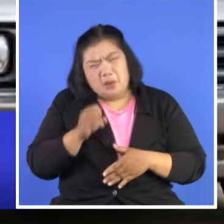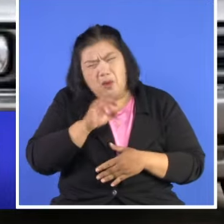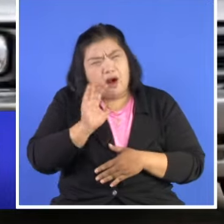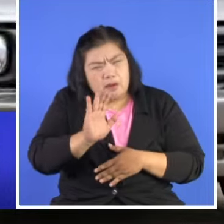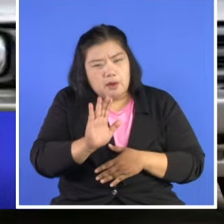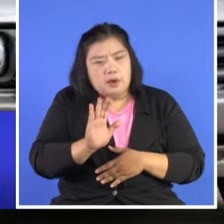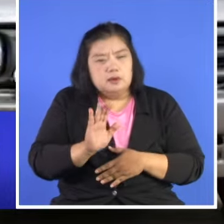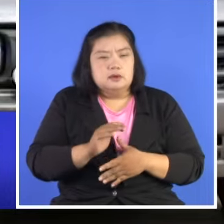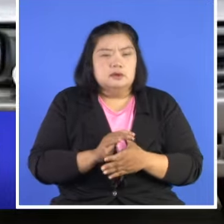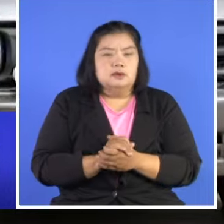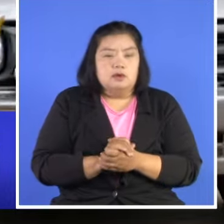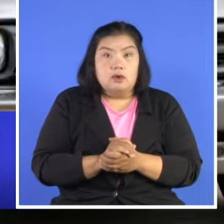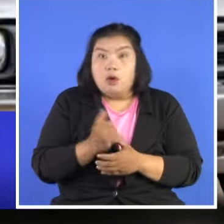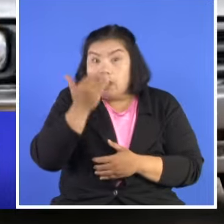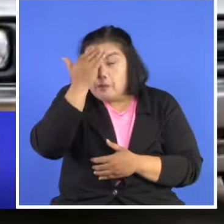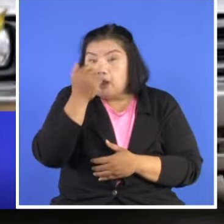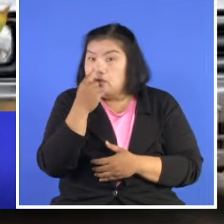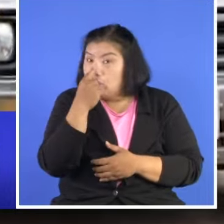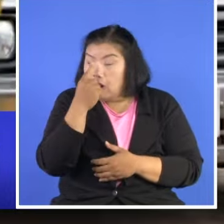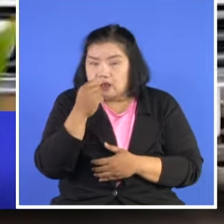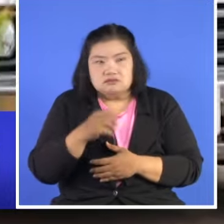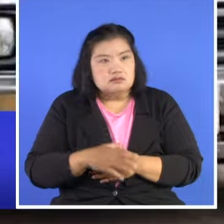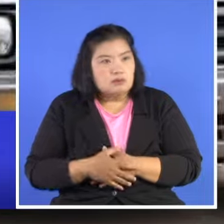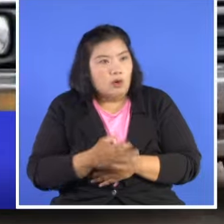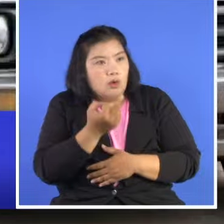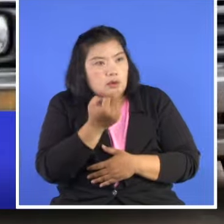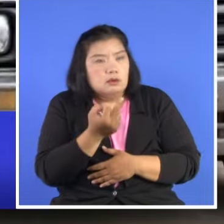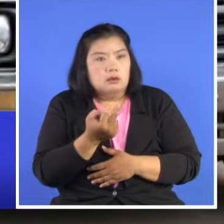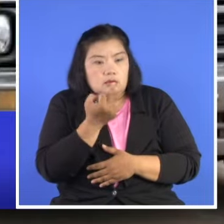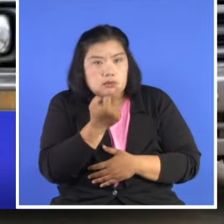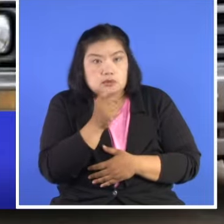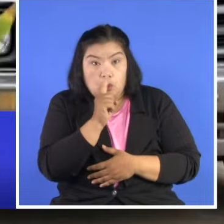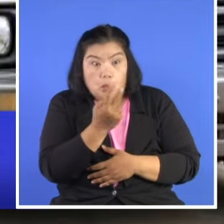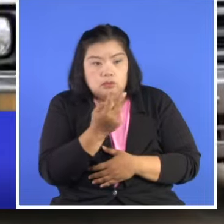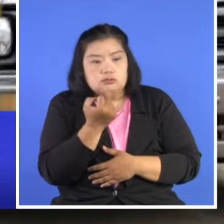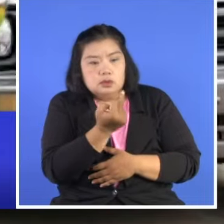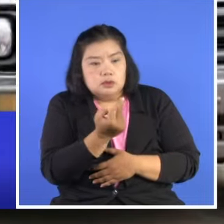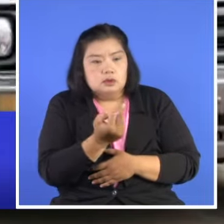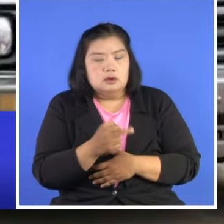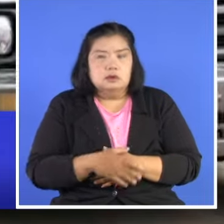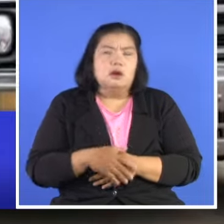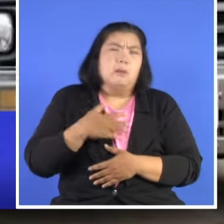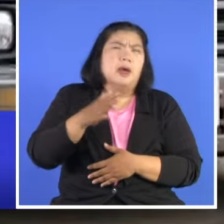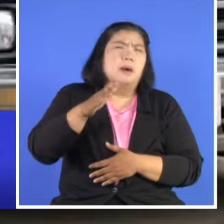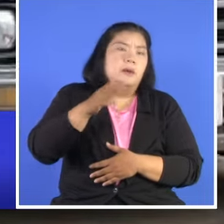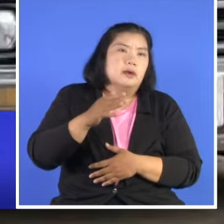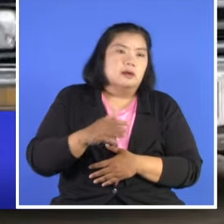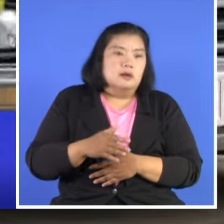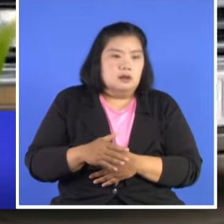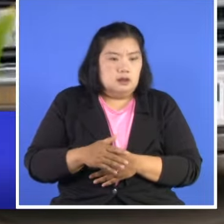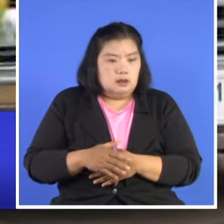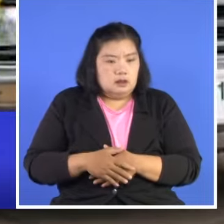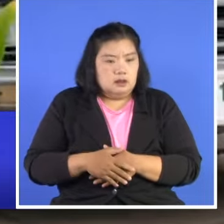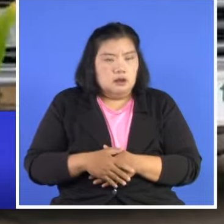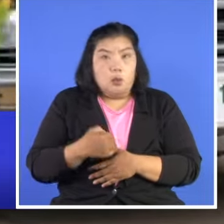ให้ฝรั่งให้ชูนิ้วชูนิ้ว 2ที่ออบว่าไปๆบอกู้ขึ้นมา